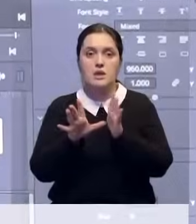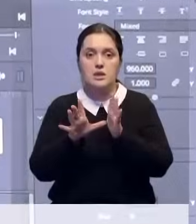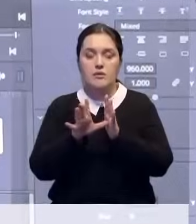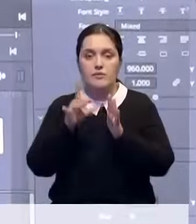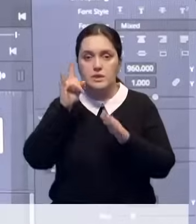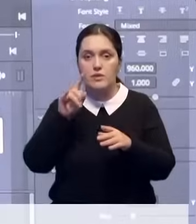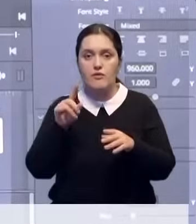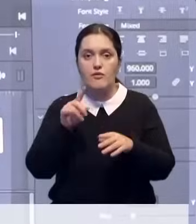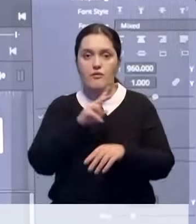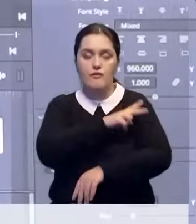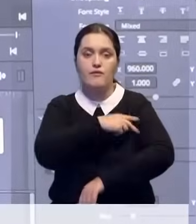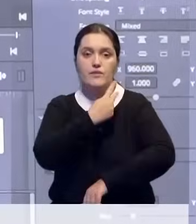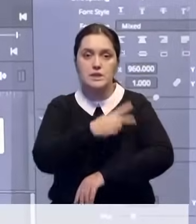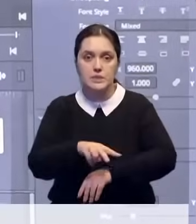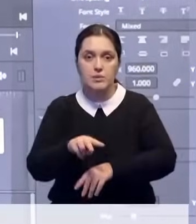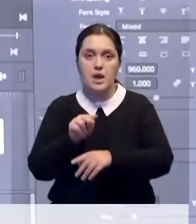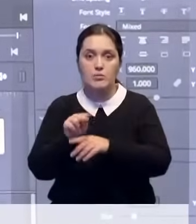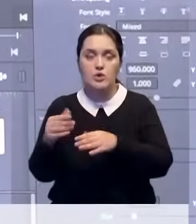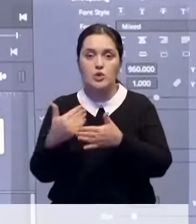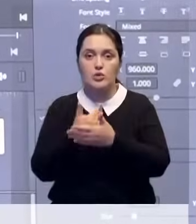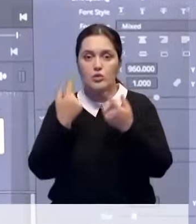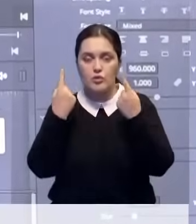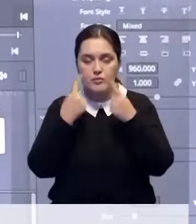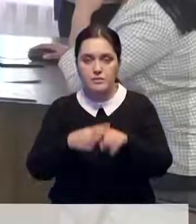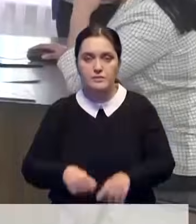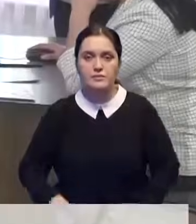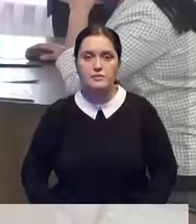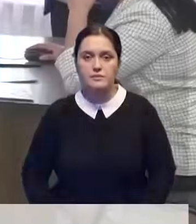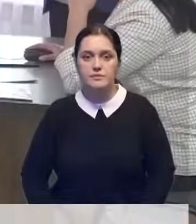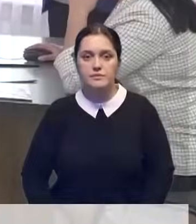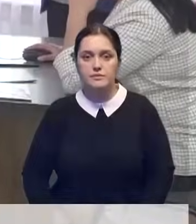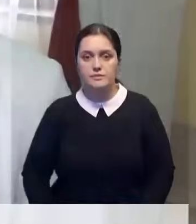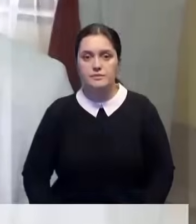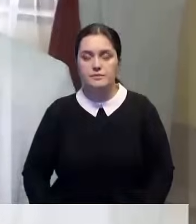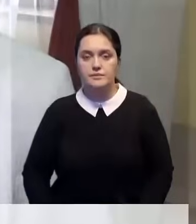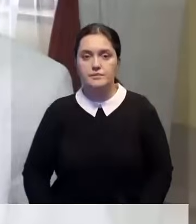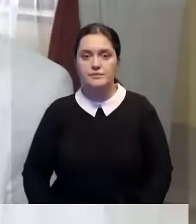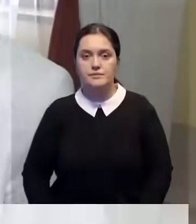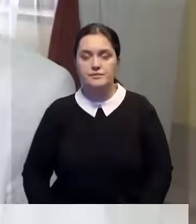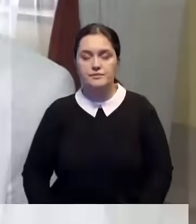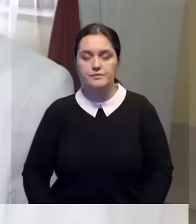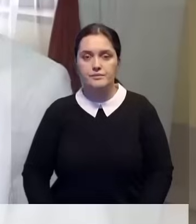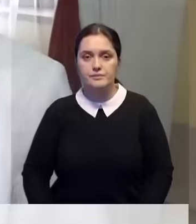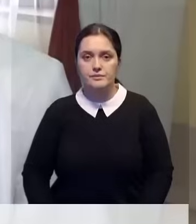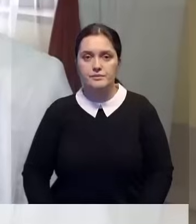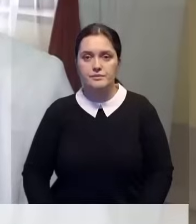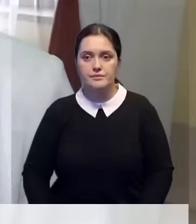рамках программы «Цифровой Казахстан». Воспитатели обучают новым технологиям.